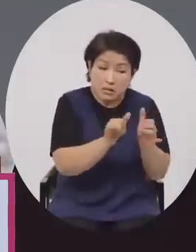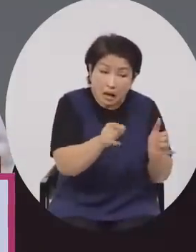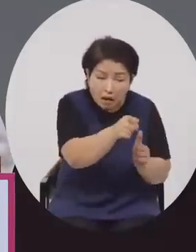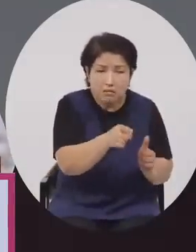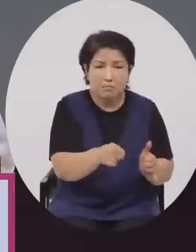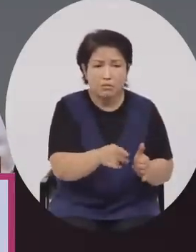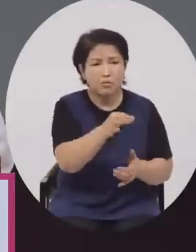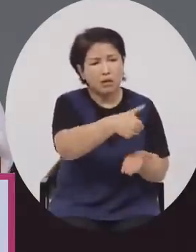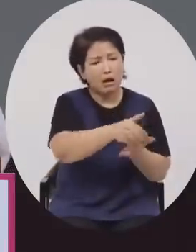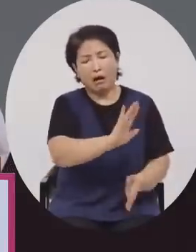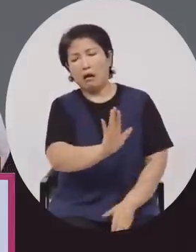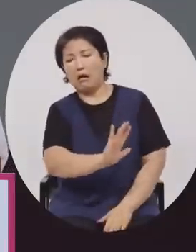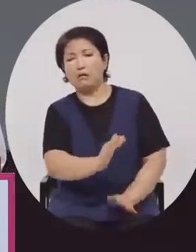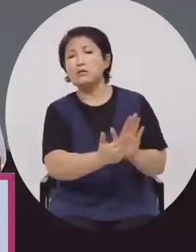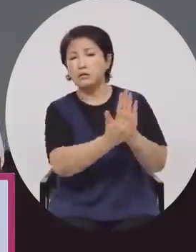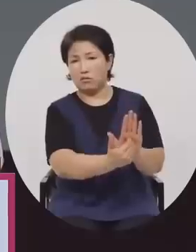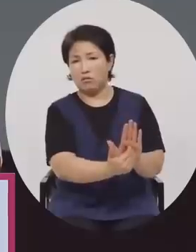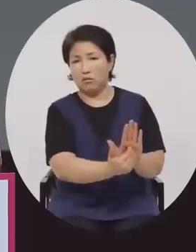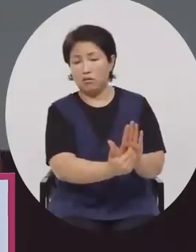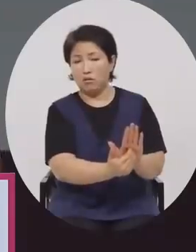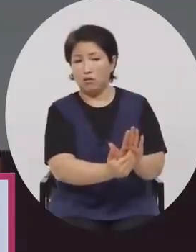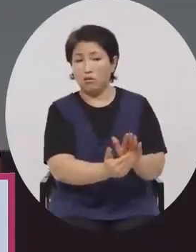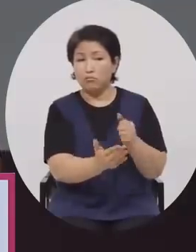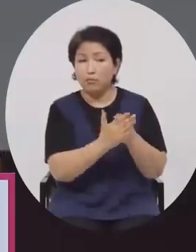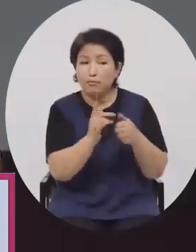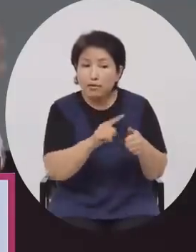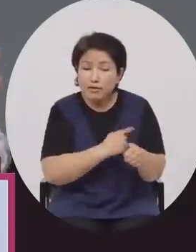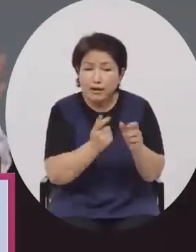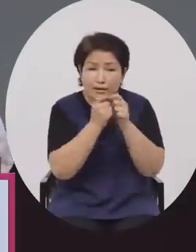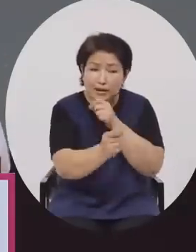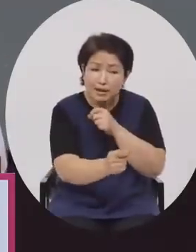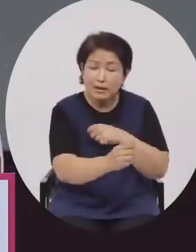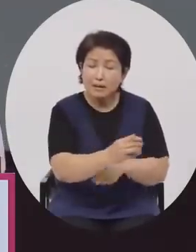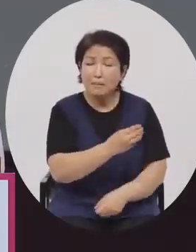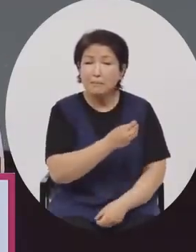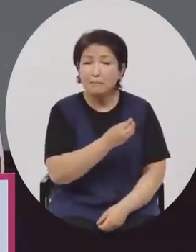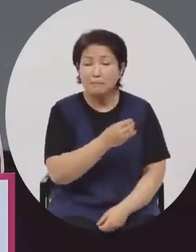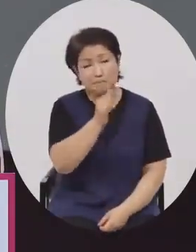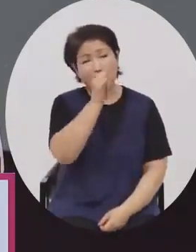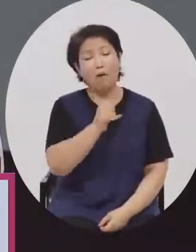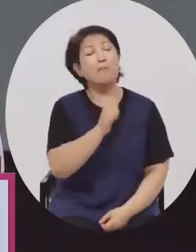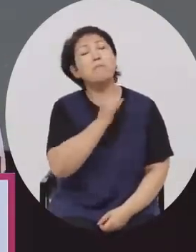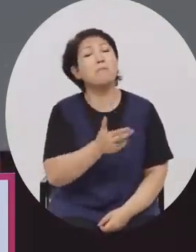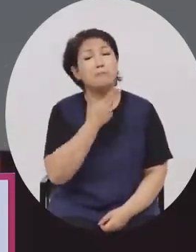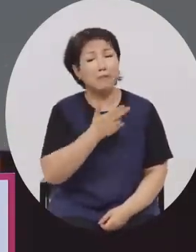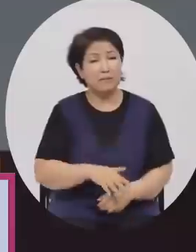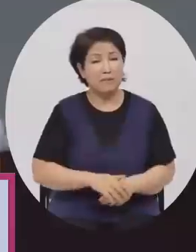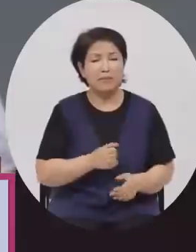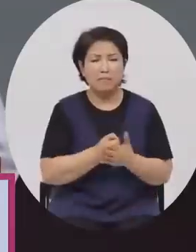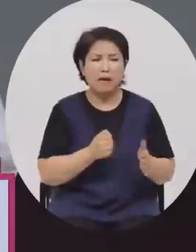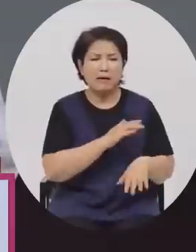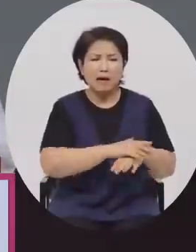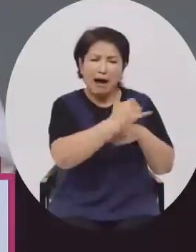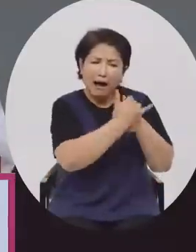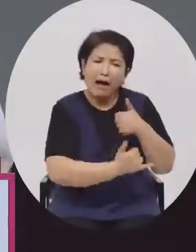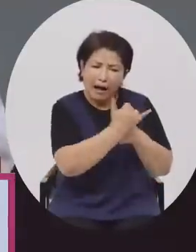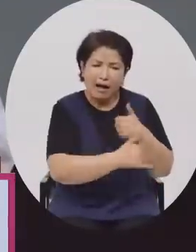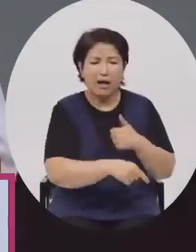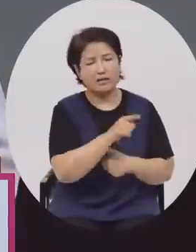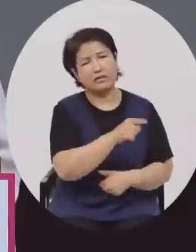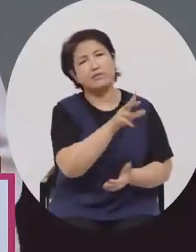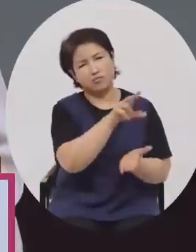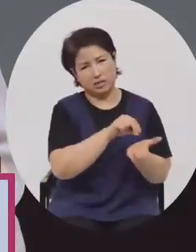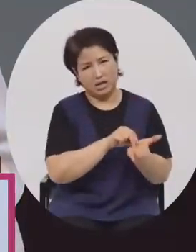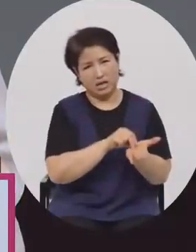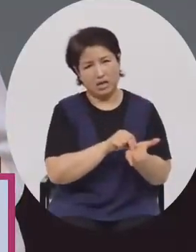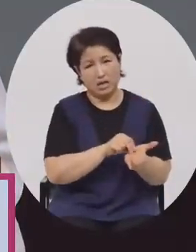안 줘. 그래서 그건 절대로 사기 안 당해. 항상 잘하는 게 문제예요. 애도 여러분들이 어릴 때 엄마 말 듣고 잘하는